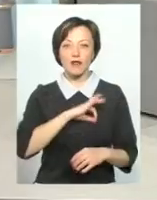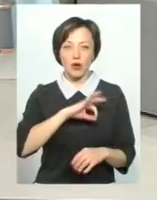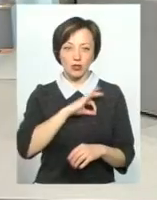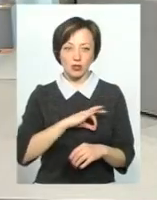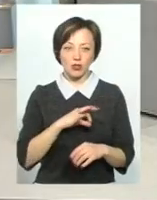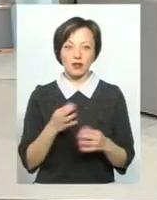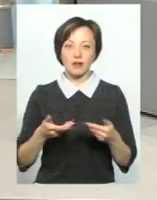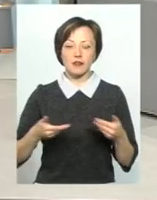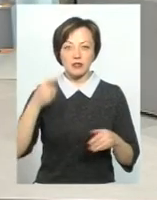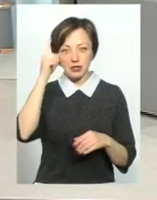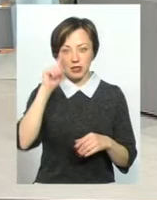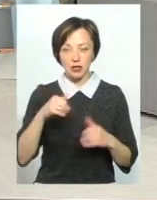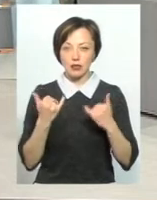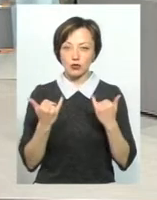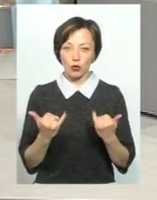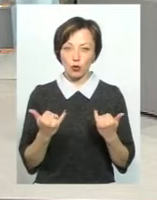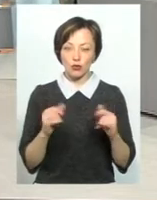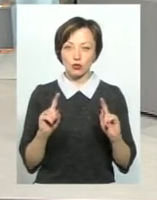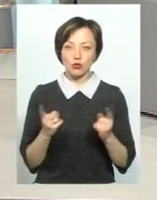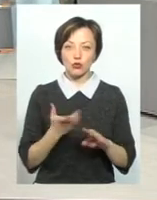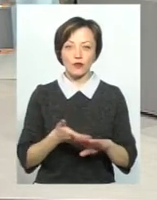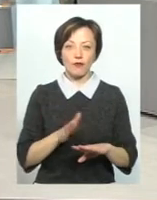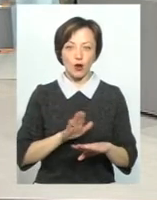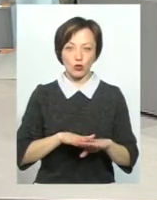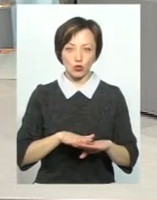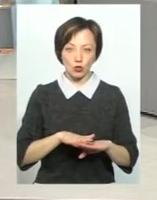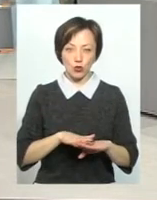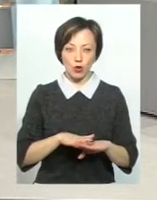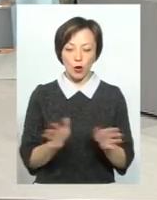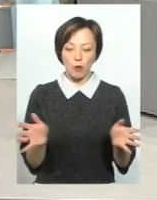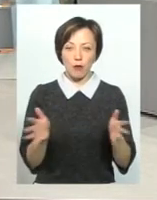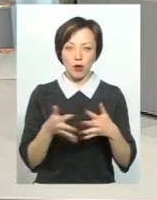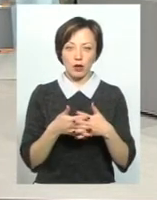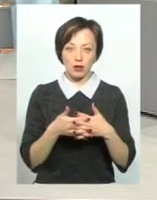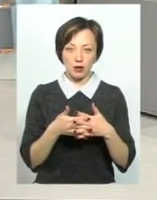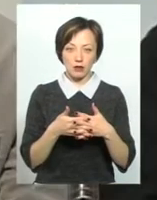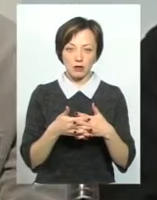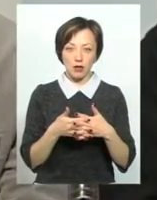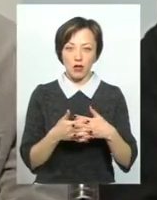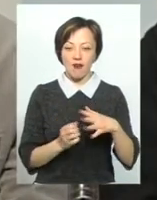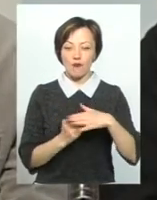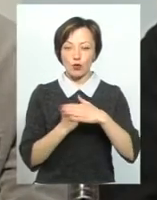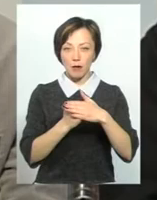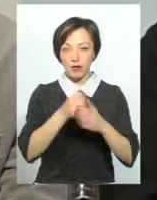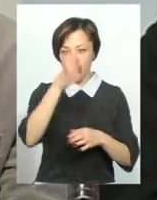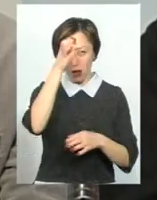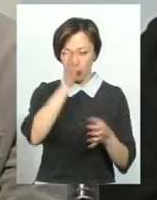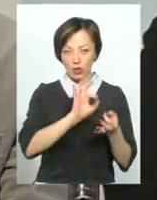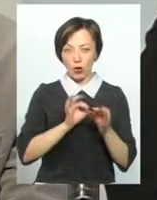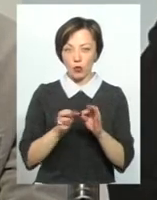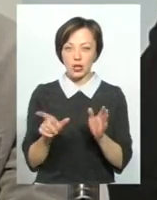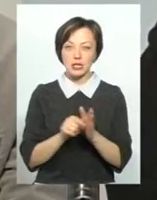ну, сьогодні дуже важко поєднати фундаментальну науку